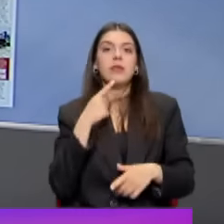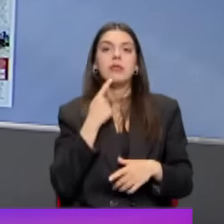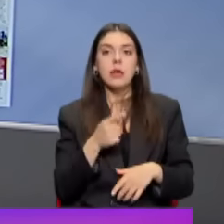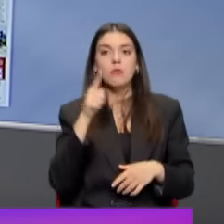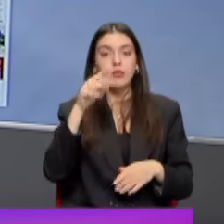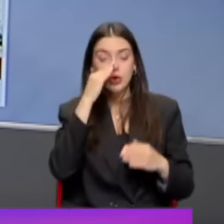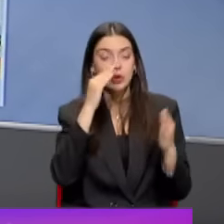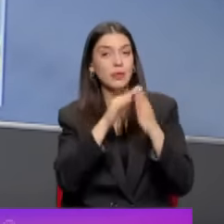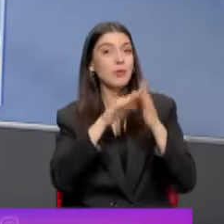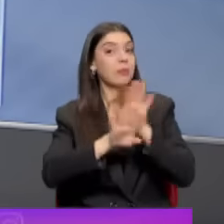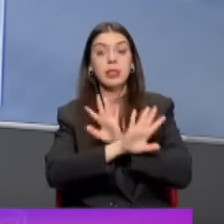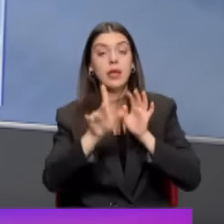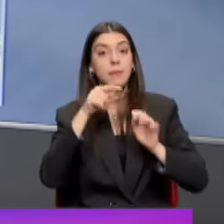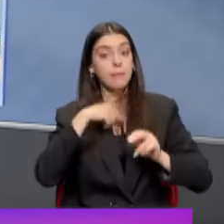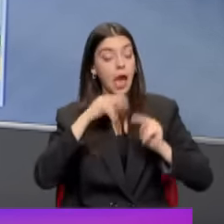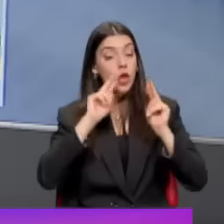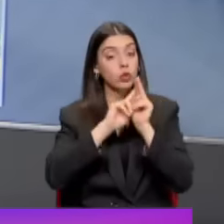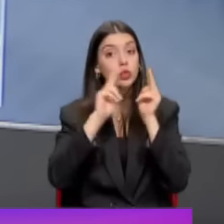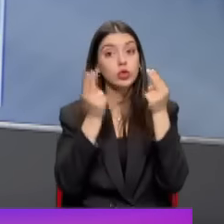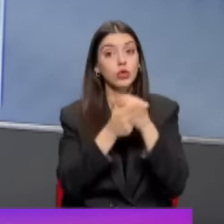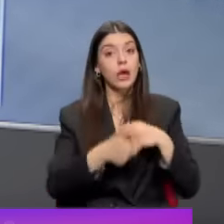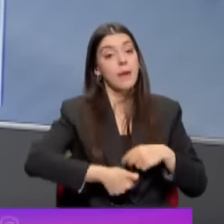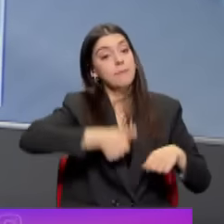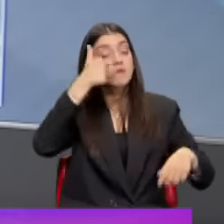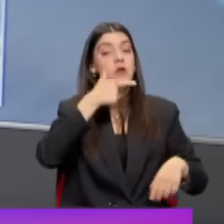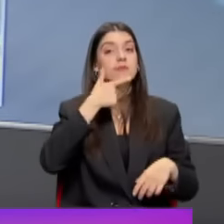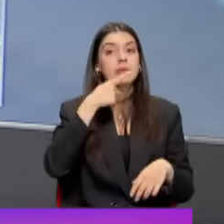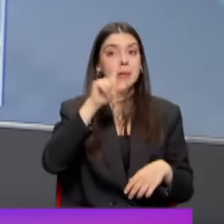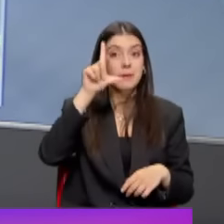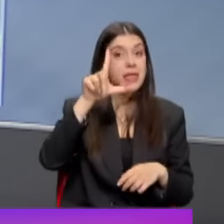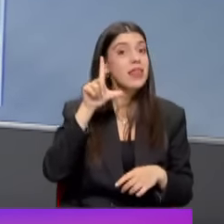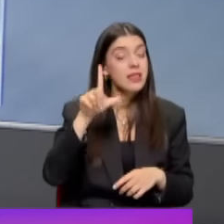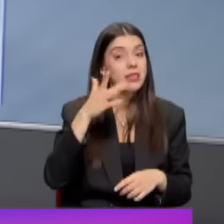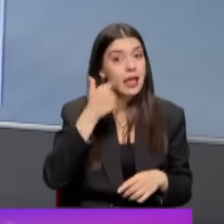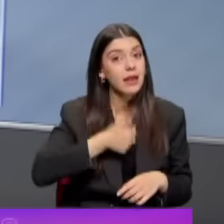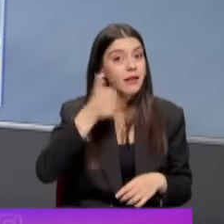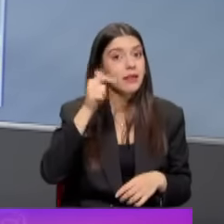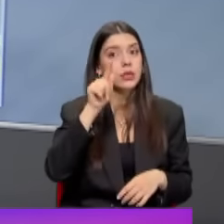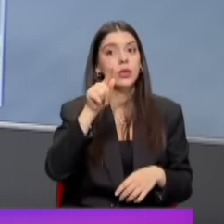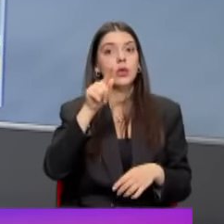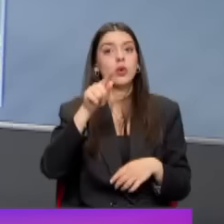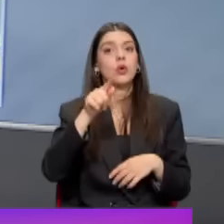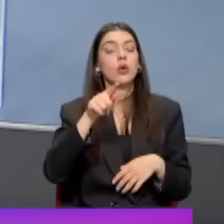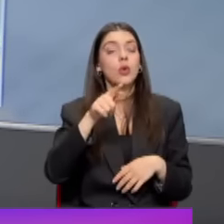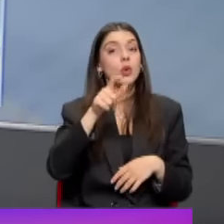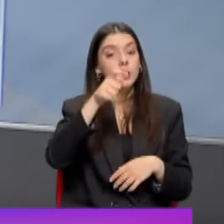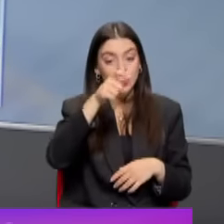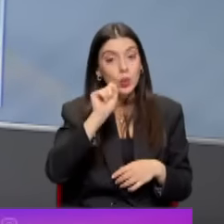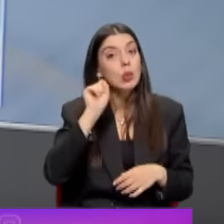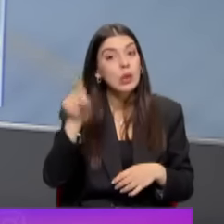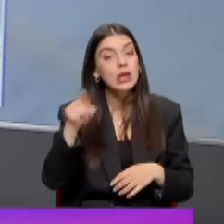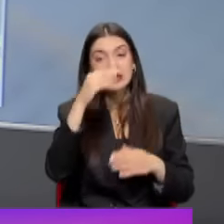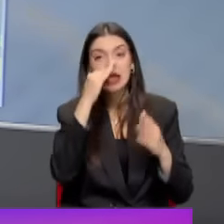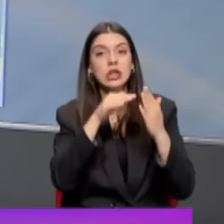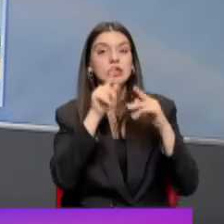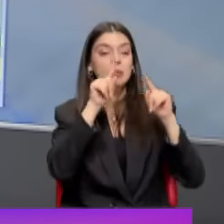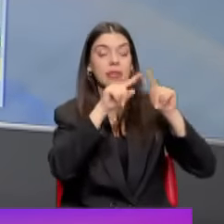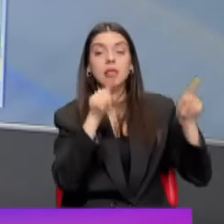değildir Ben dünya lideriyim diyen Bir liderin ülkesine yakışan bir tablo